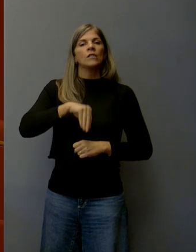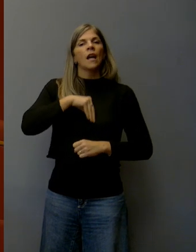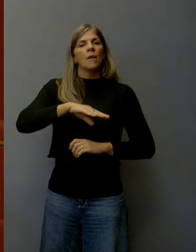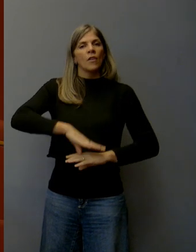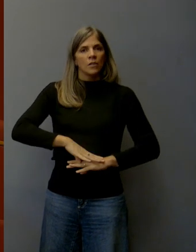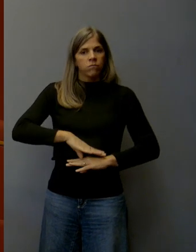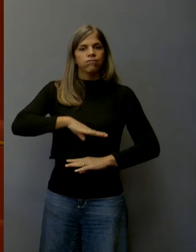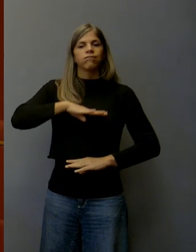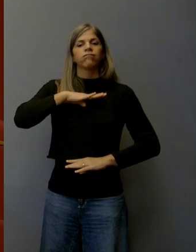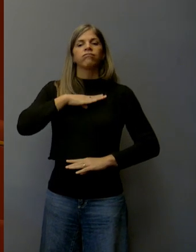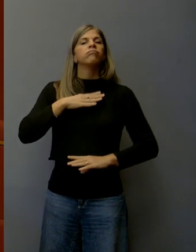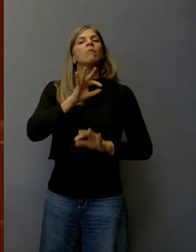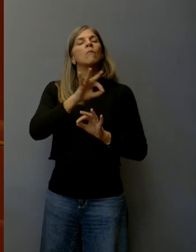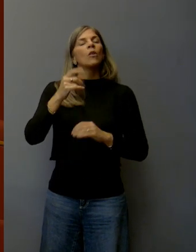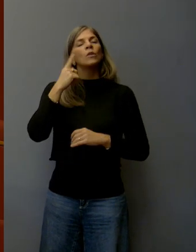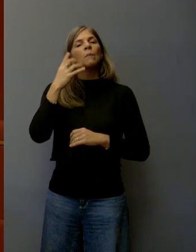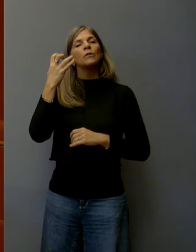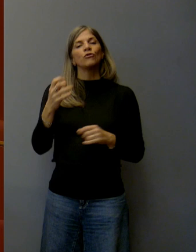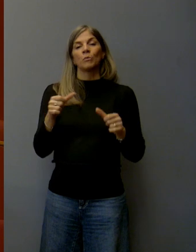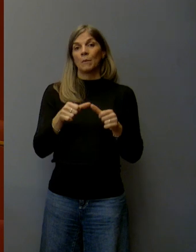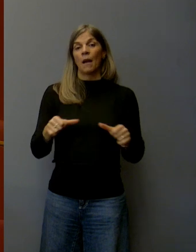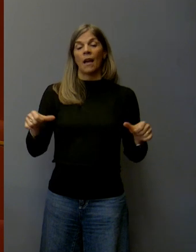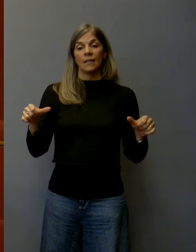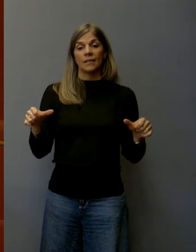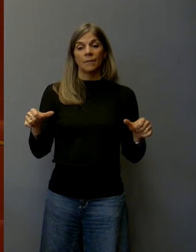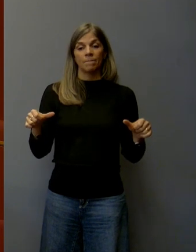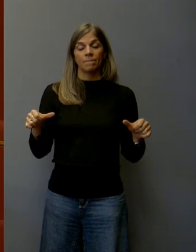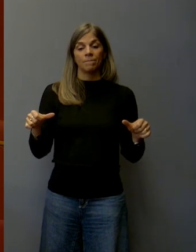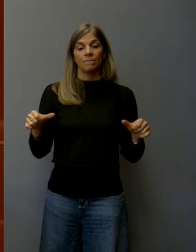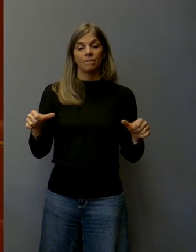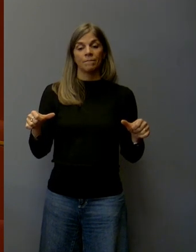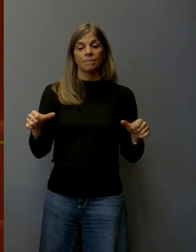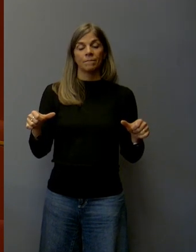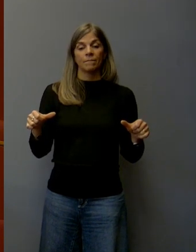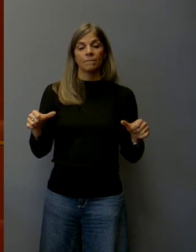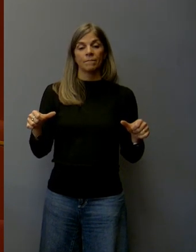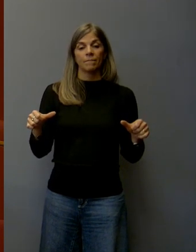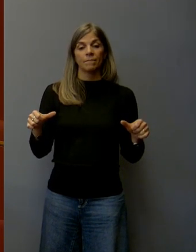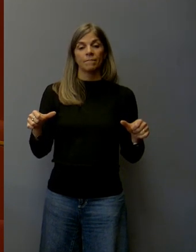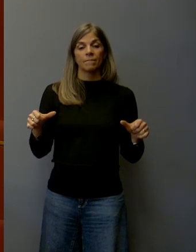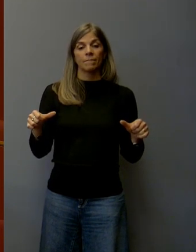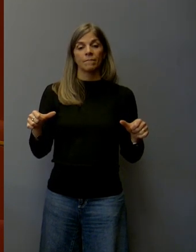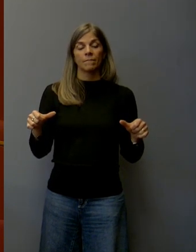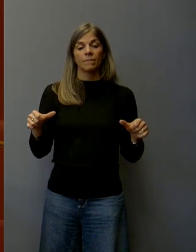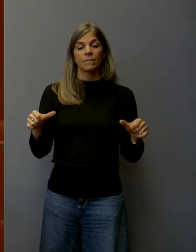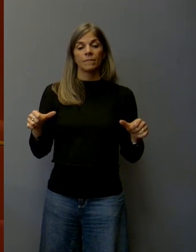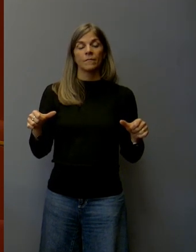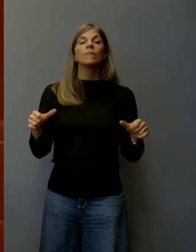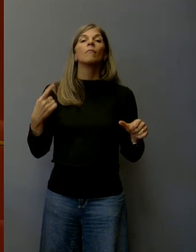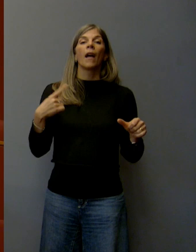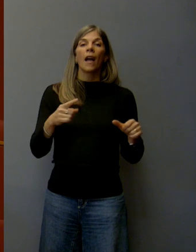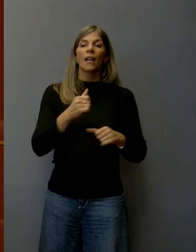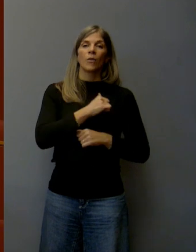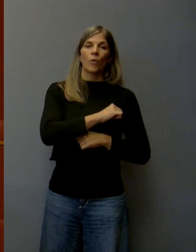principi fondamentali quali ormai non solo per la corrente Comune ma anche